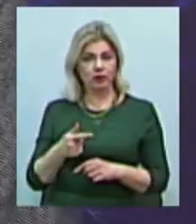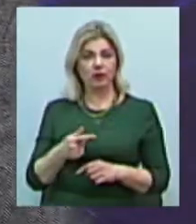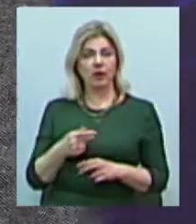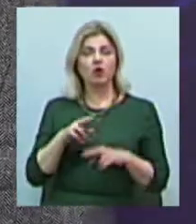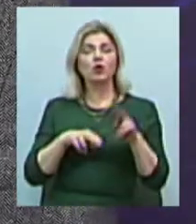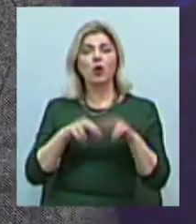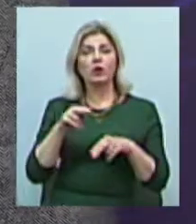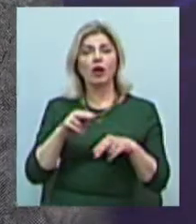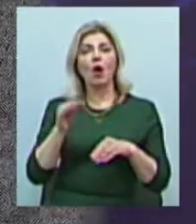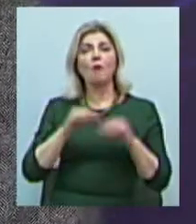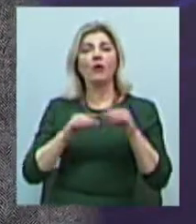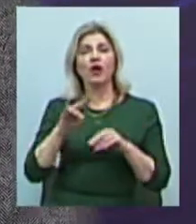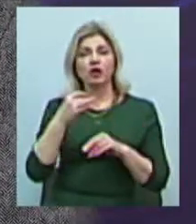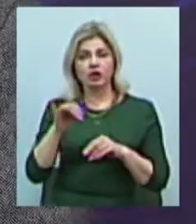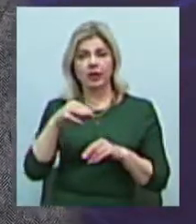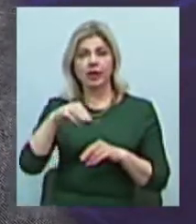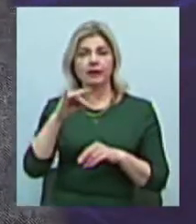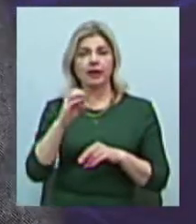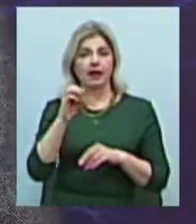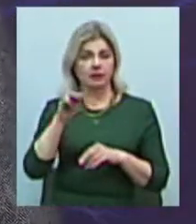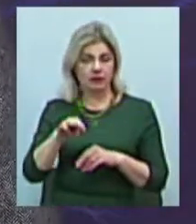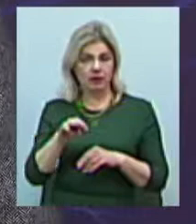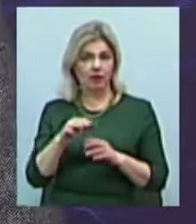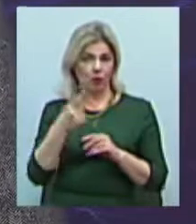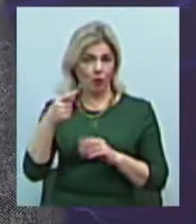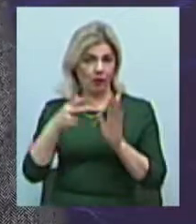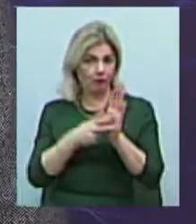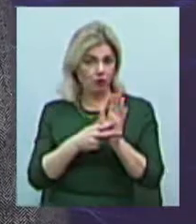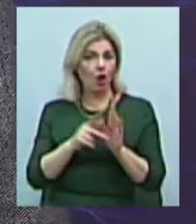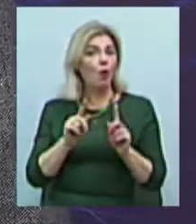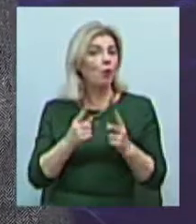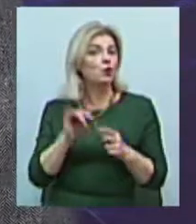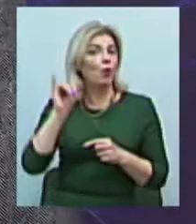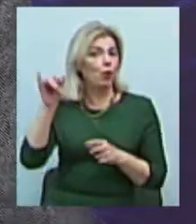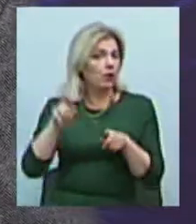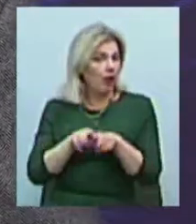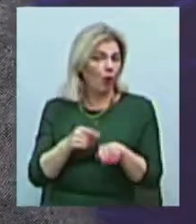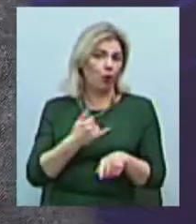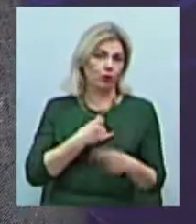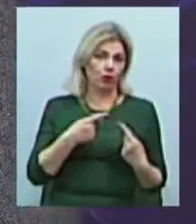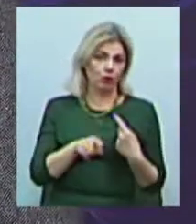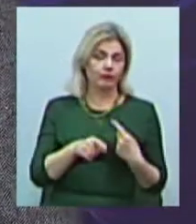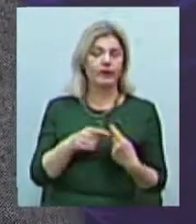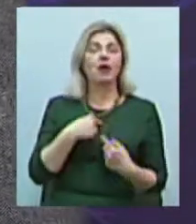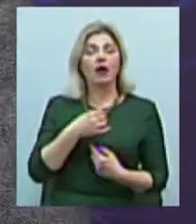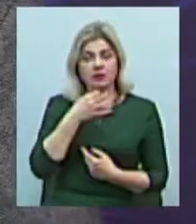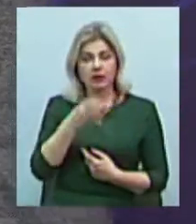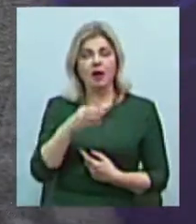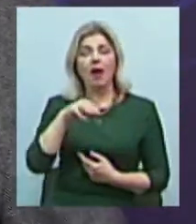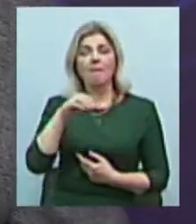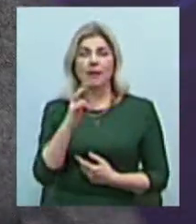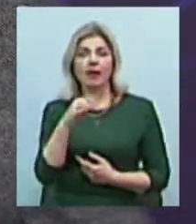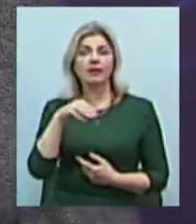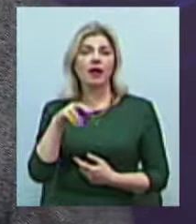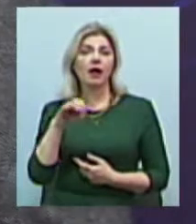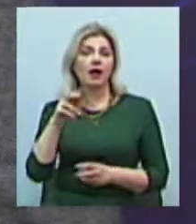строїтельний монтажний трест номер 8. Я просто дивлюсь, чому у них так, а у нас інакше? Що між нами? Менталітет. От у